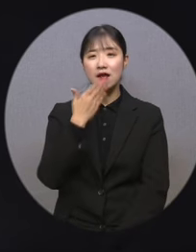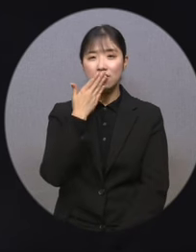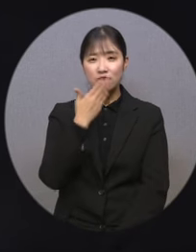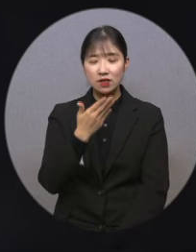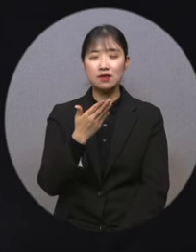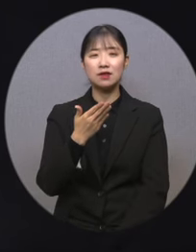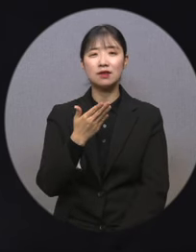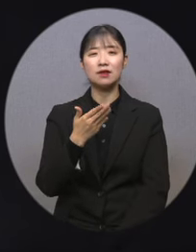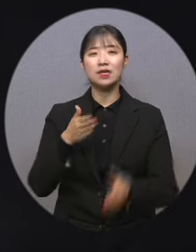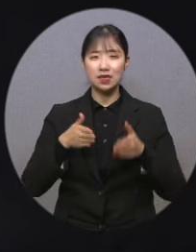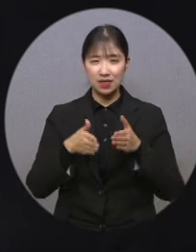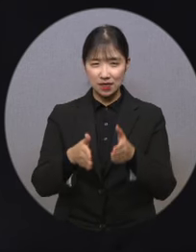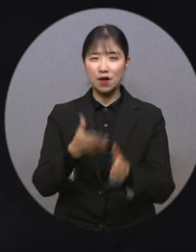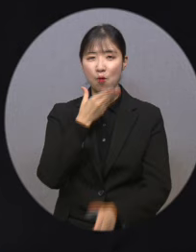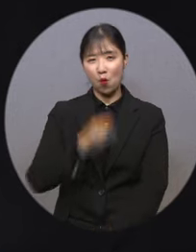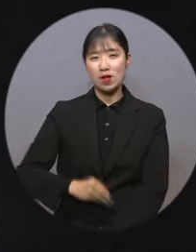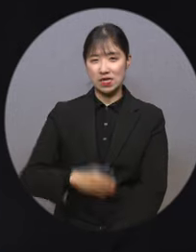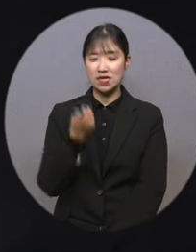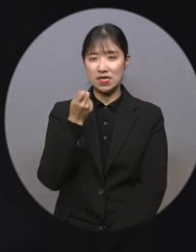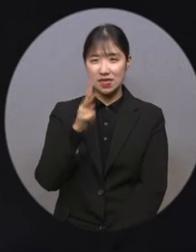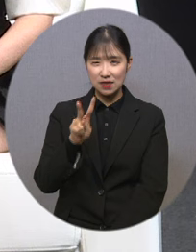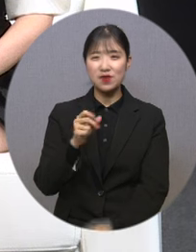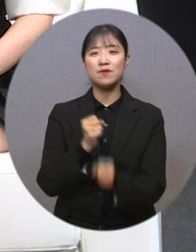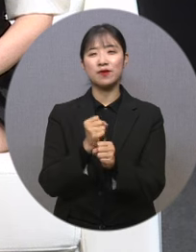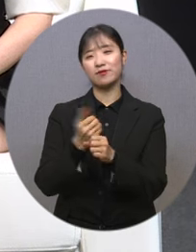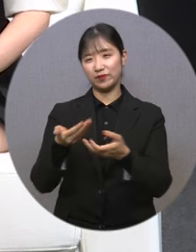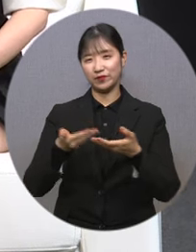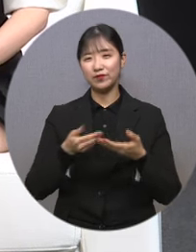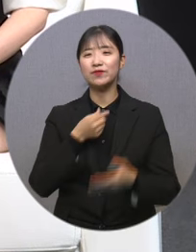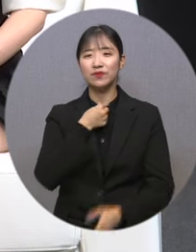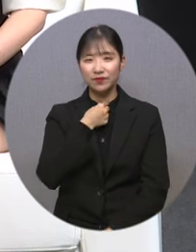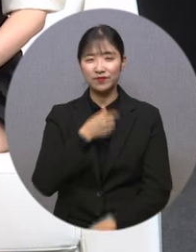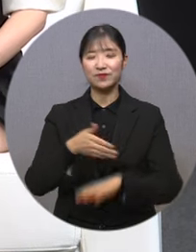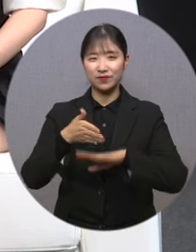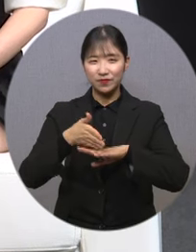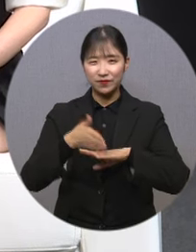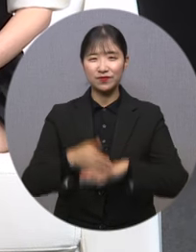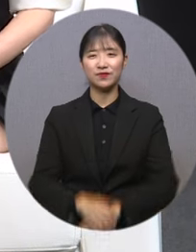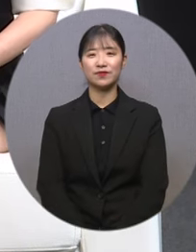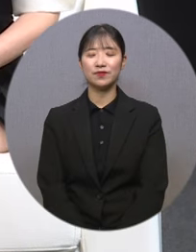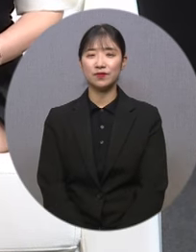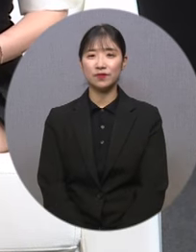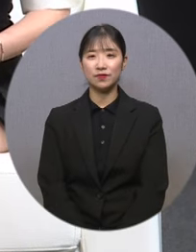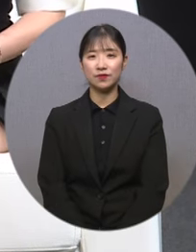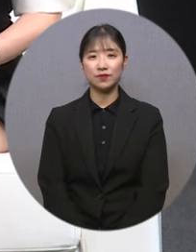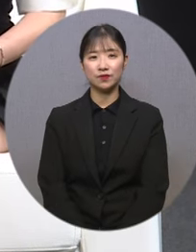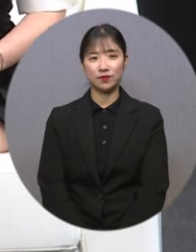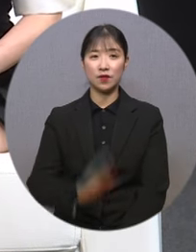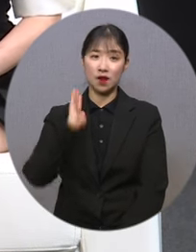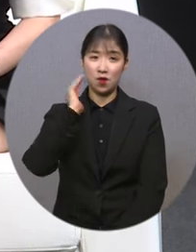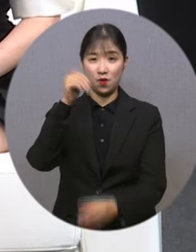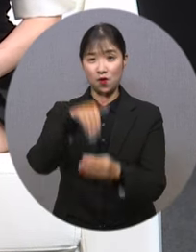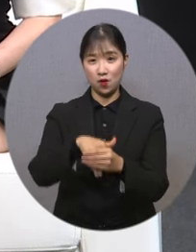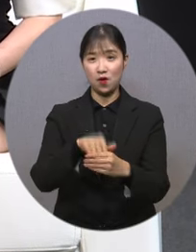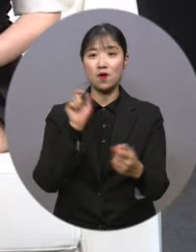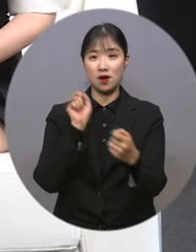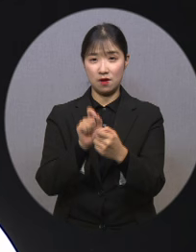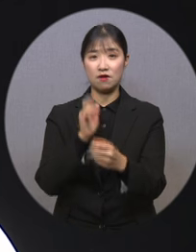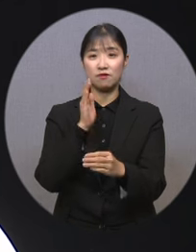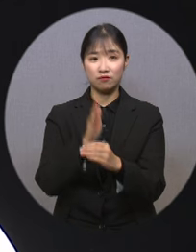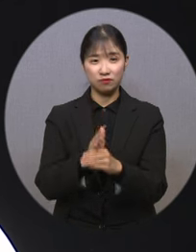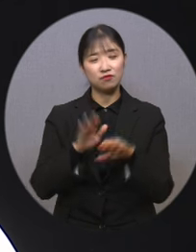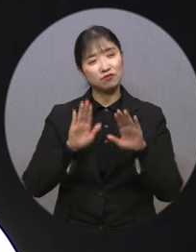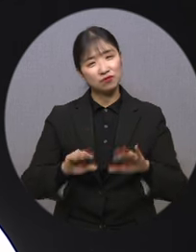길이 복지TV가 해주시길 바랍니다. 감사합니다. 감사합니다. 네, 대선이 다가오고 있는데요. 요즘